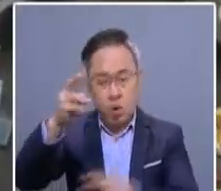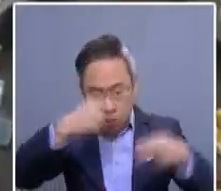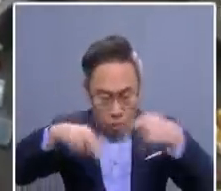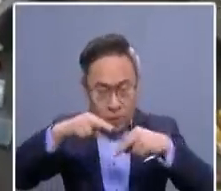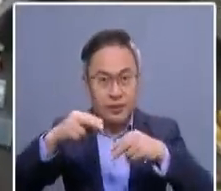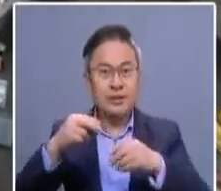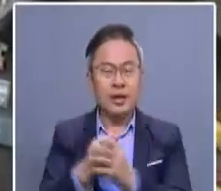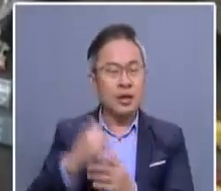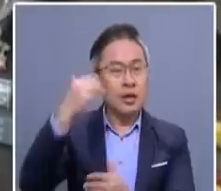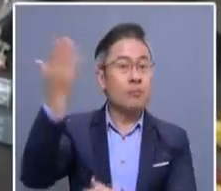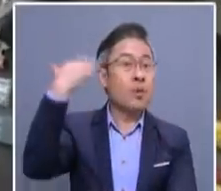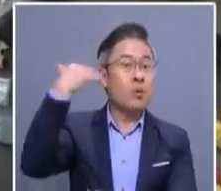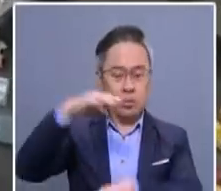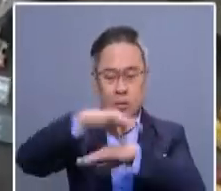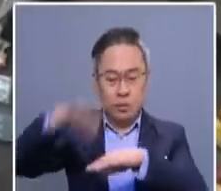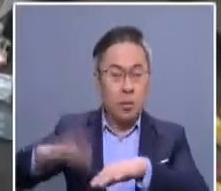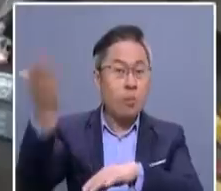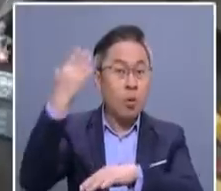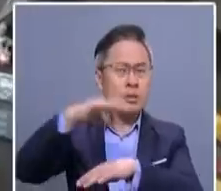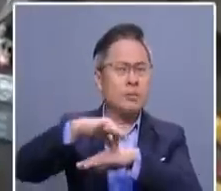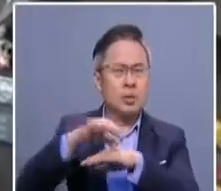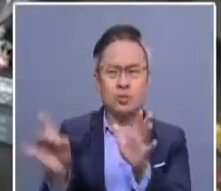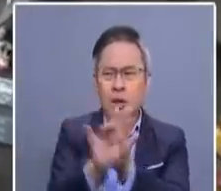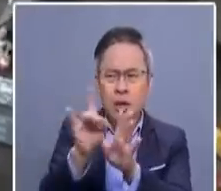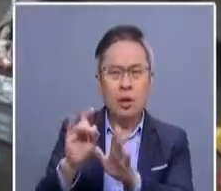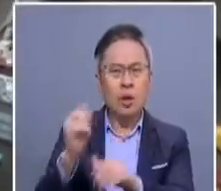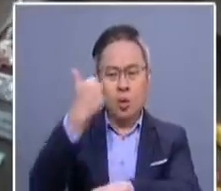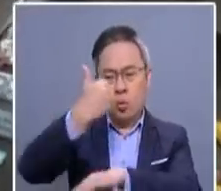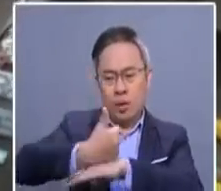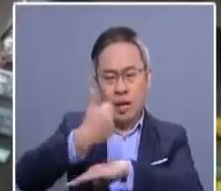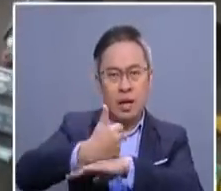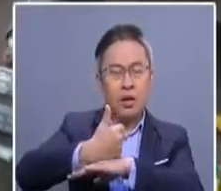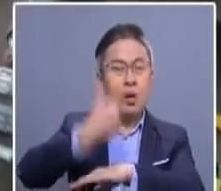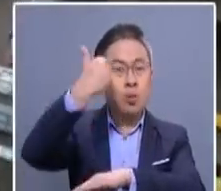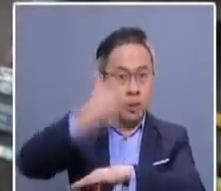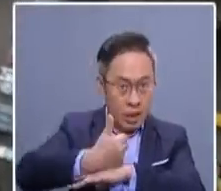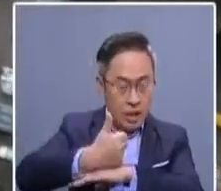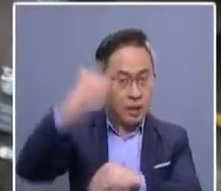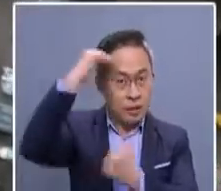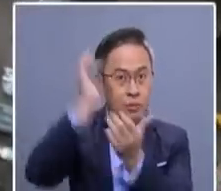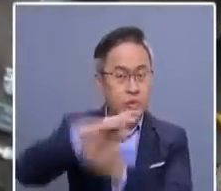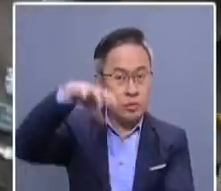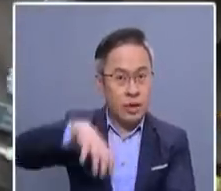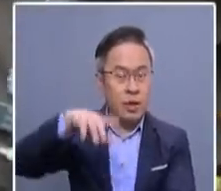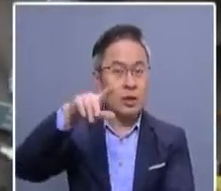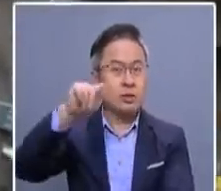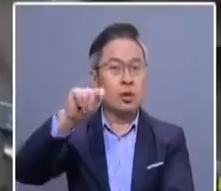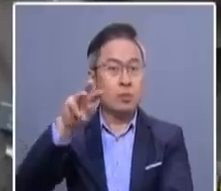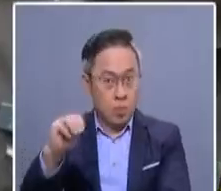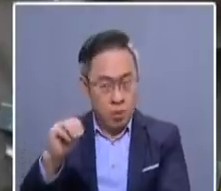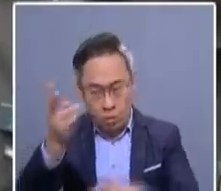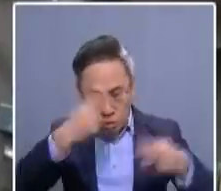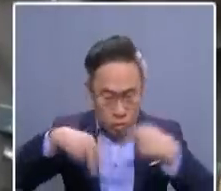มนตรีคือตำแหน่งสุดท้ายคือผู้ช่วยผู้บัญชาการสำนักงานตรวจ คนเข้า ผู้บัญชาการสำนักงานตรวจคนเข้าเมือง